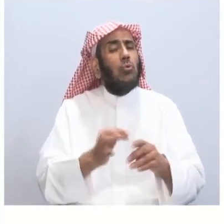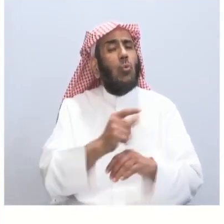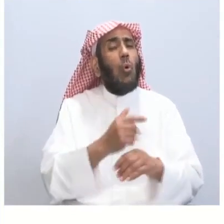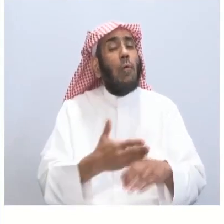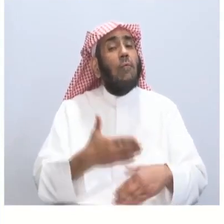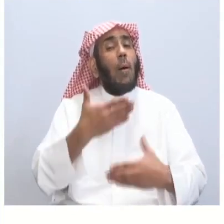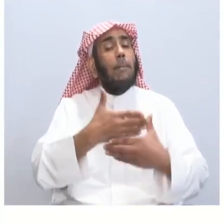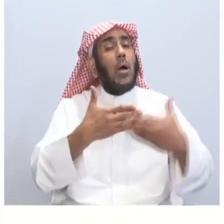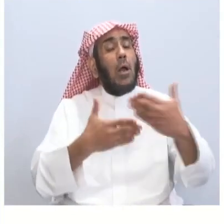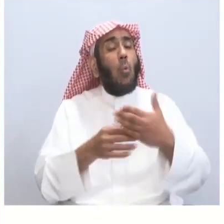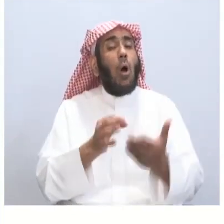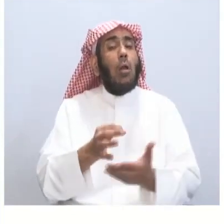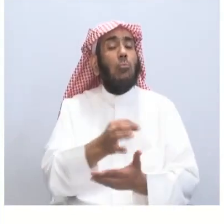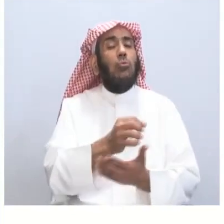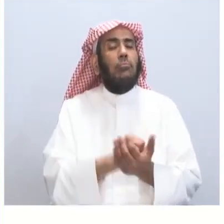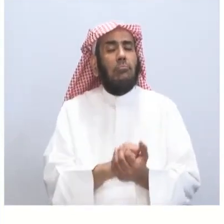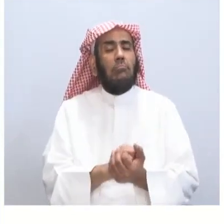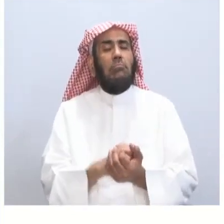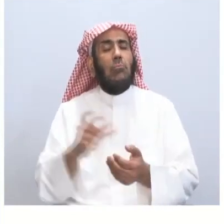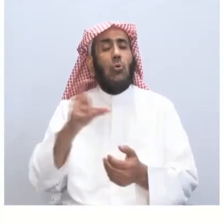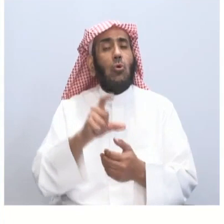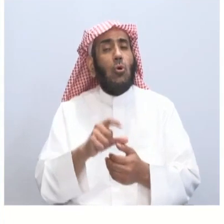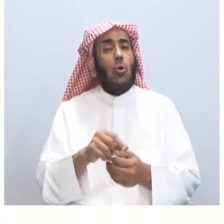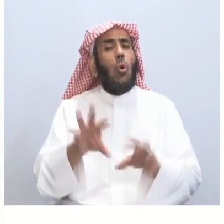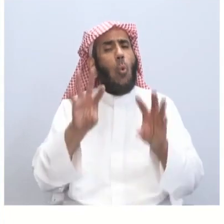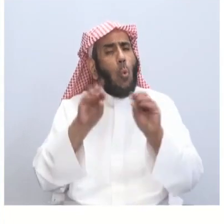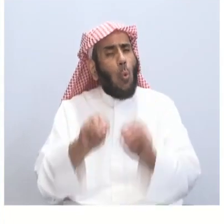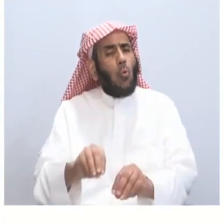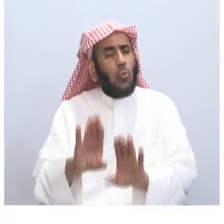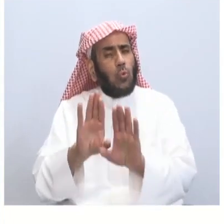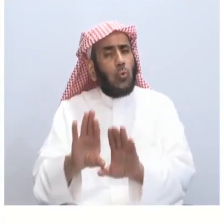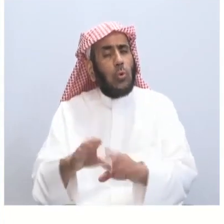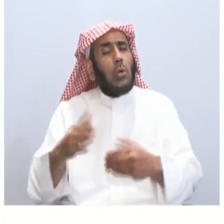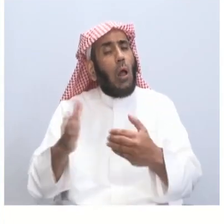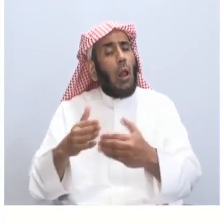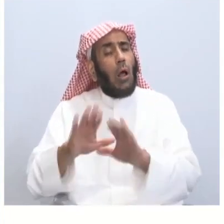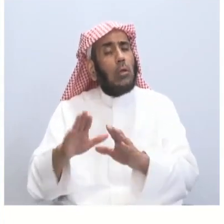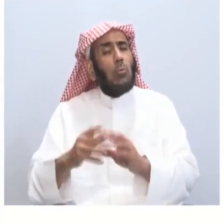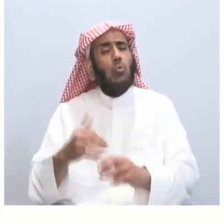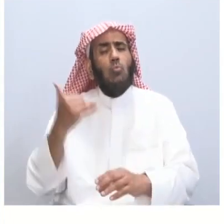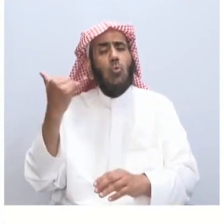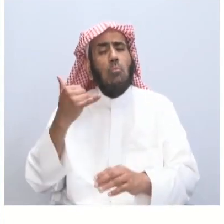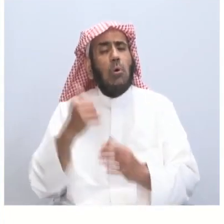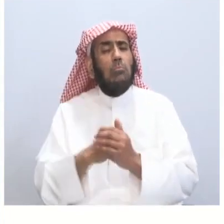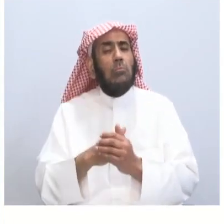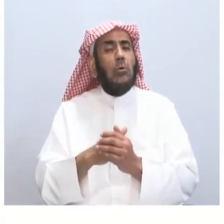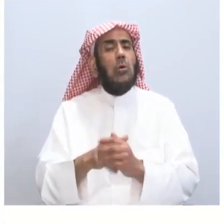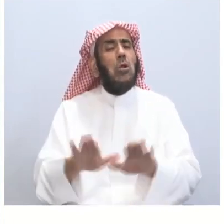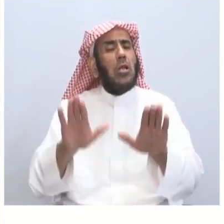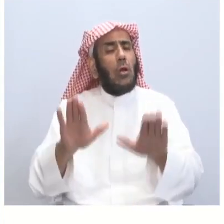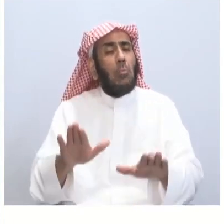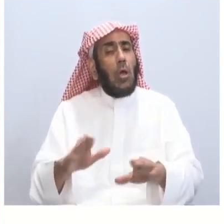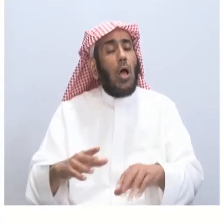فبنوا المدن ووفروا فيها الخدمات اللازمه ليستقر